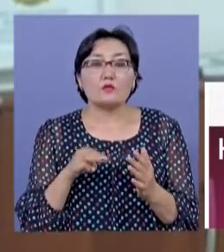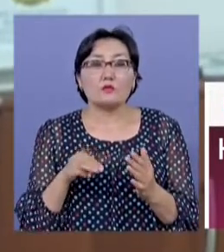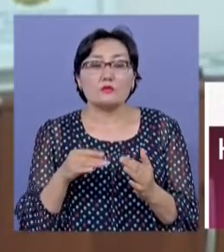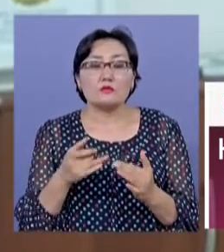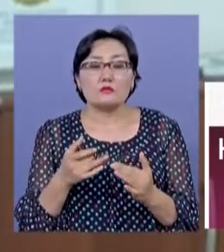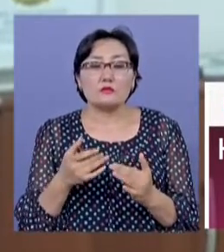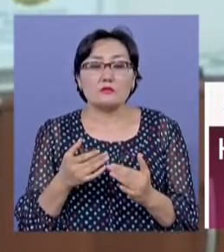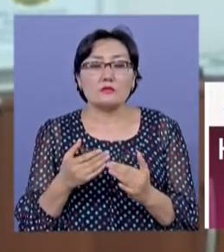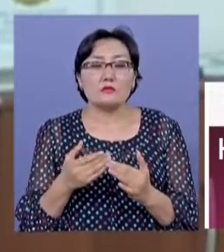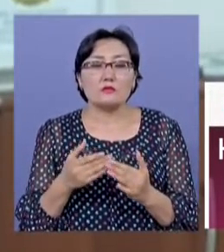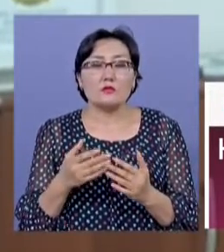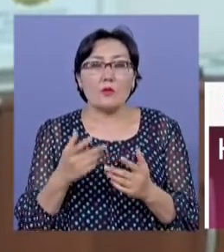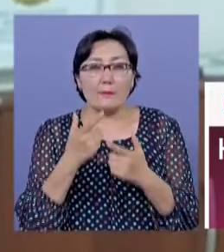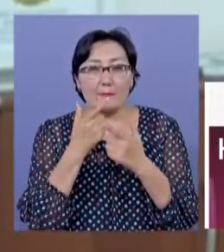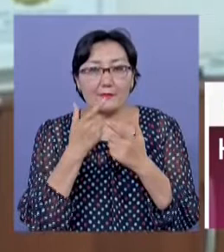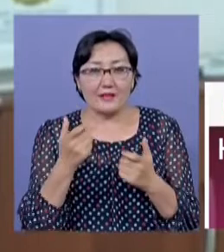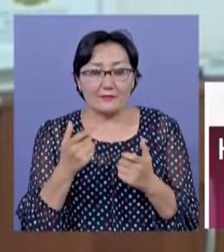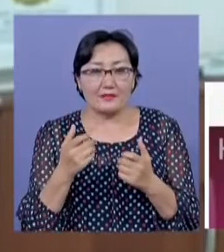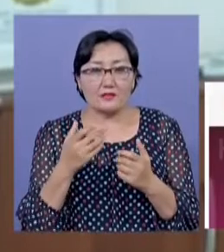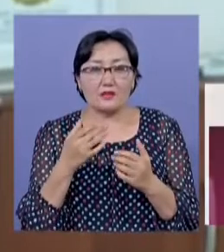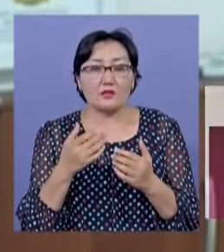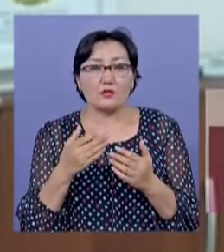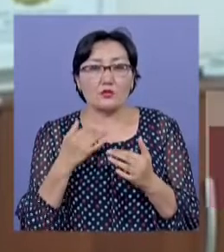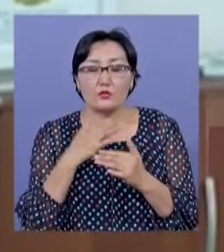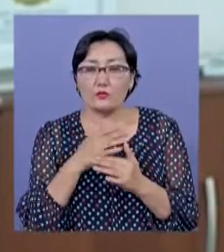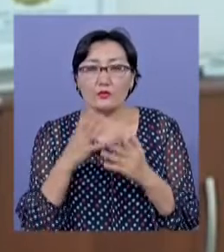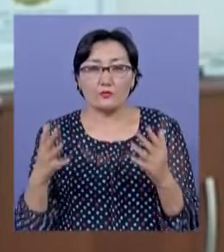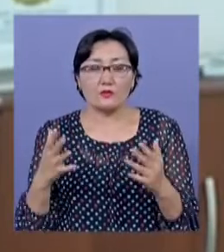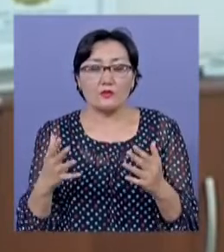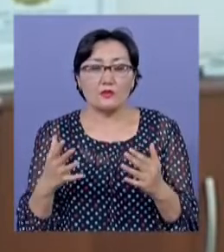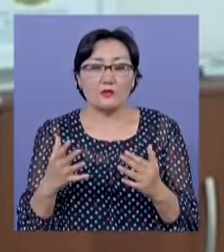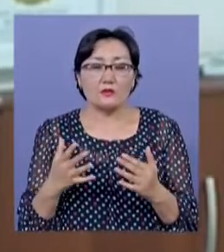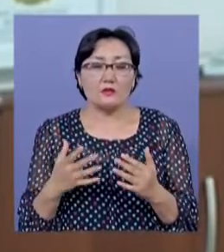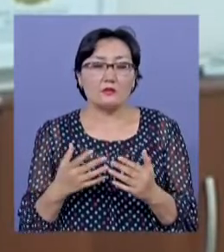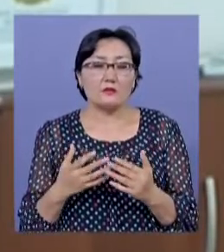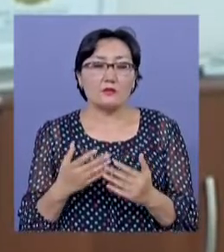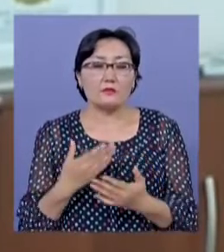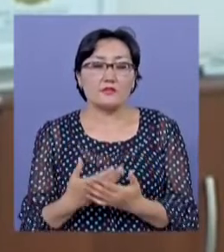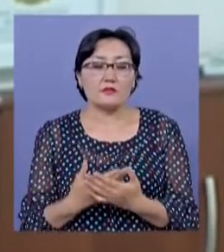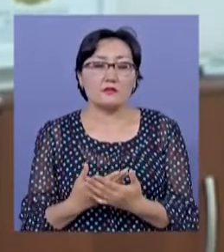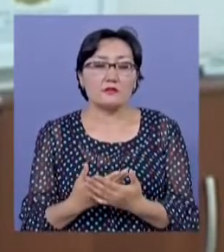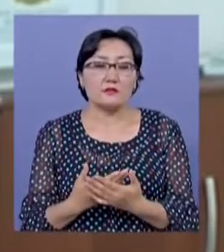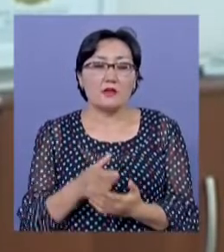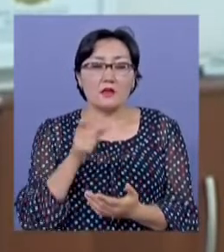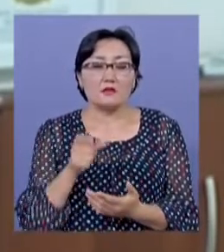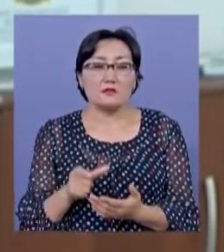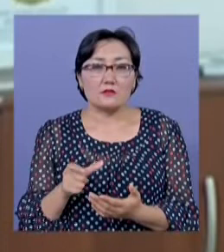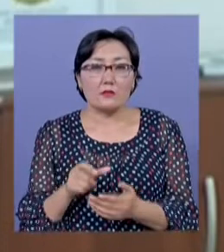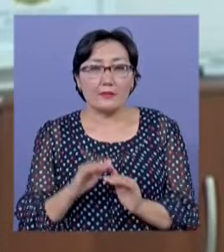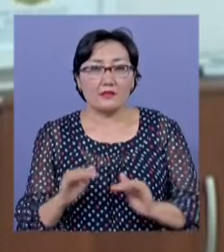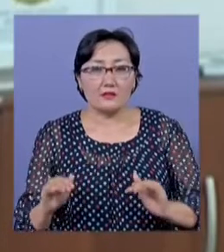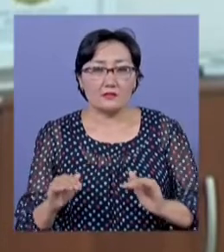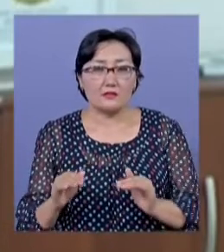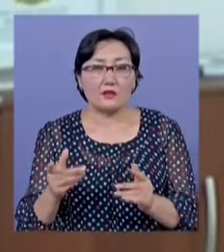қарай ол мәлімет көбейе береді ары қарай мысалы. Ары қарай біз көбейетін мәліметінде мысалында мысалға азаматтың мысалы балдары